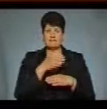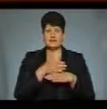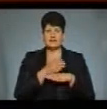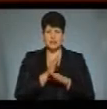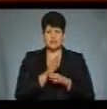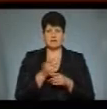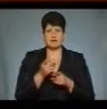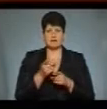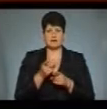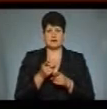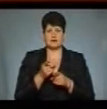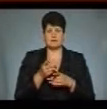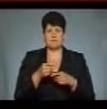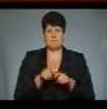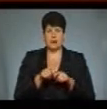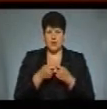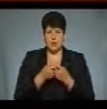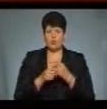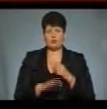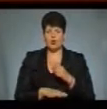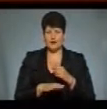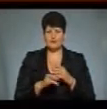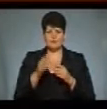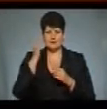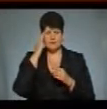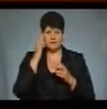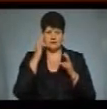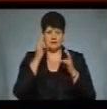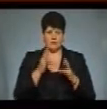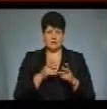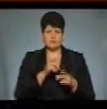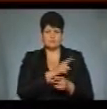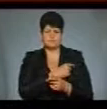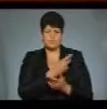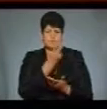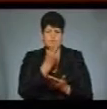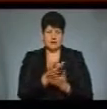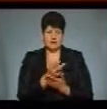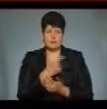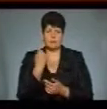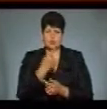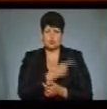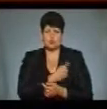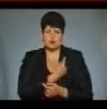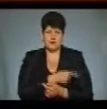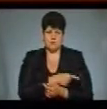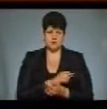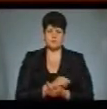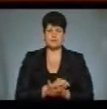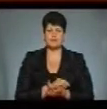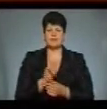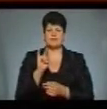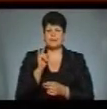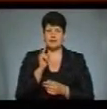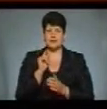ноги та черепно-мозкова травма. Її госпіталізували до обласної лікарні, повідомила лікар швидкої Олена Лясковець.